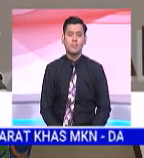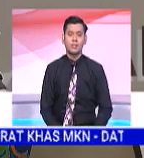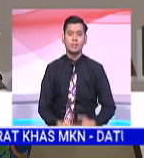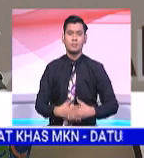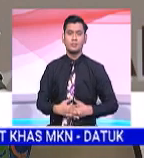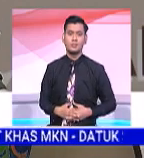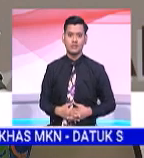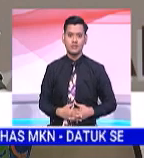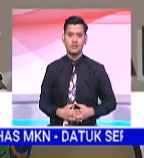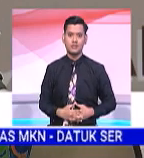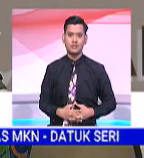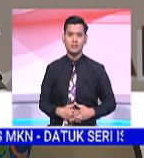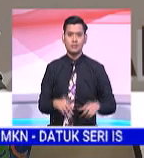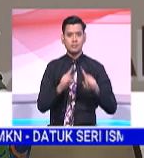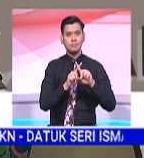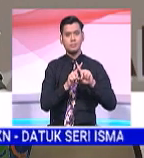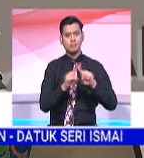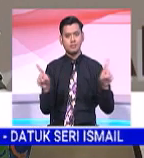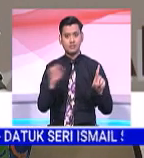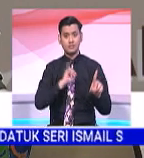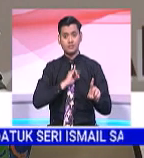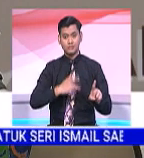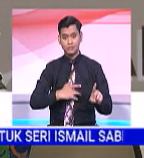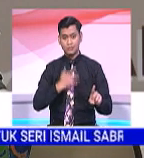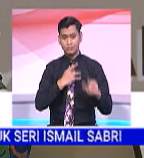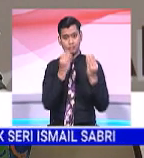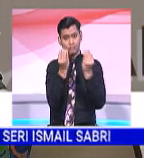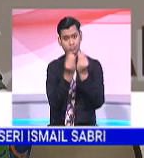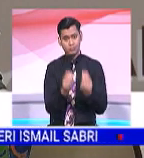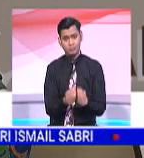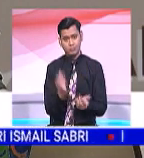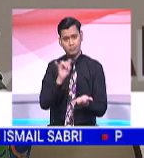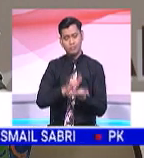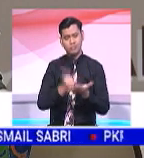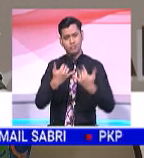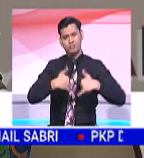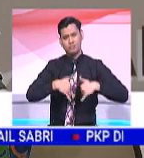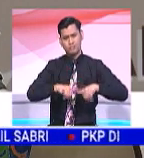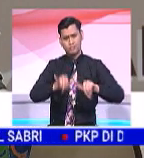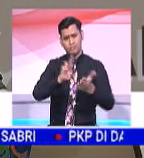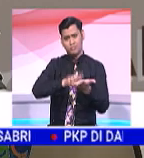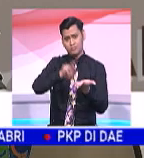yang mendapat kesan sampingan telah diberi rawatan susulan.